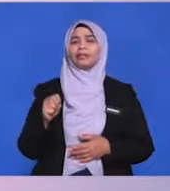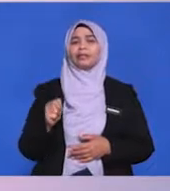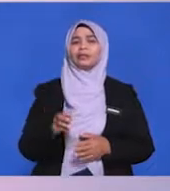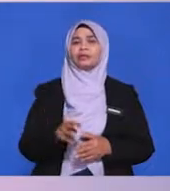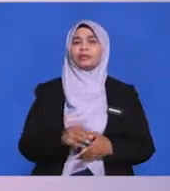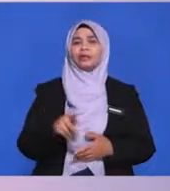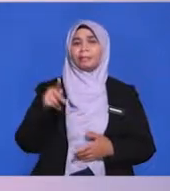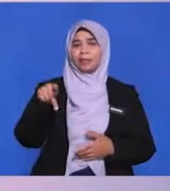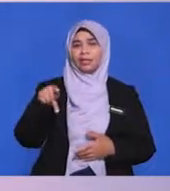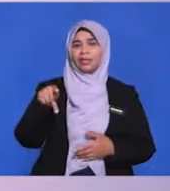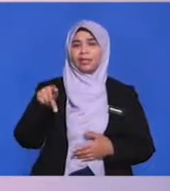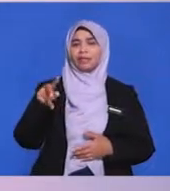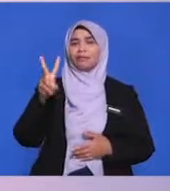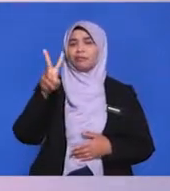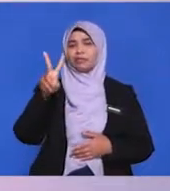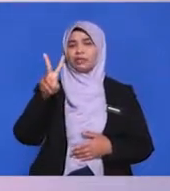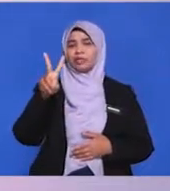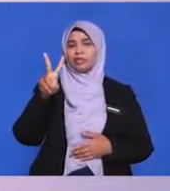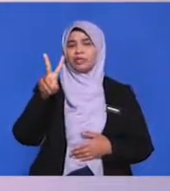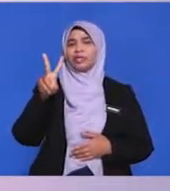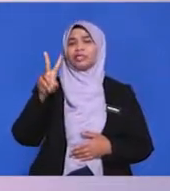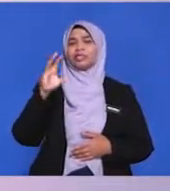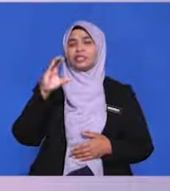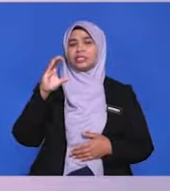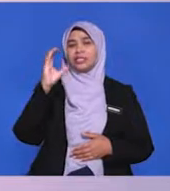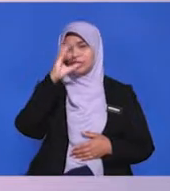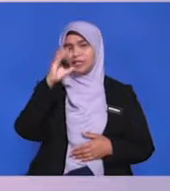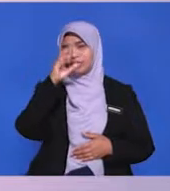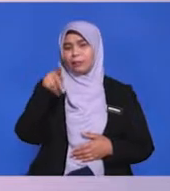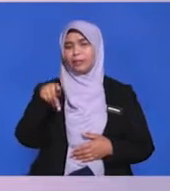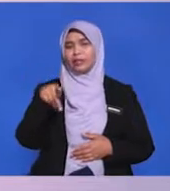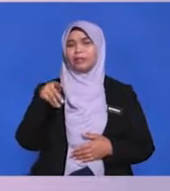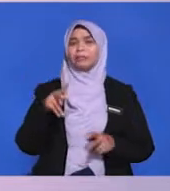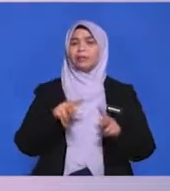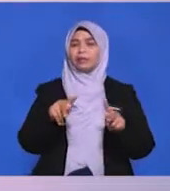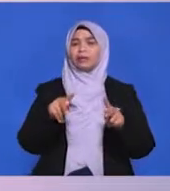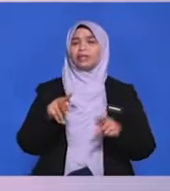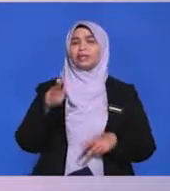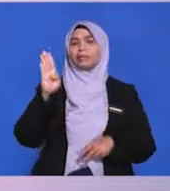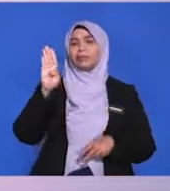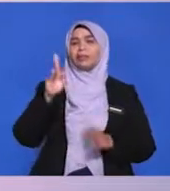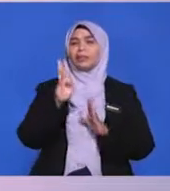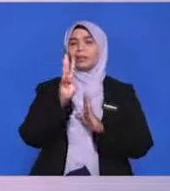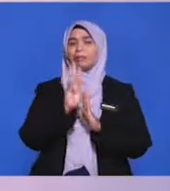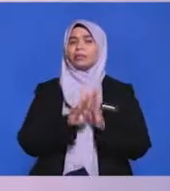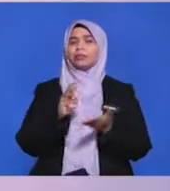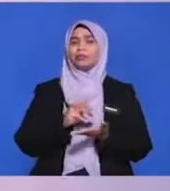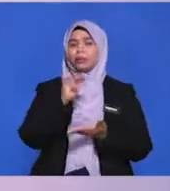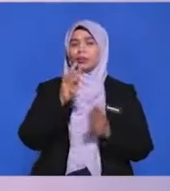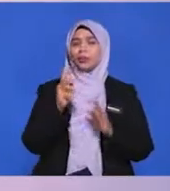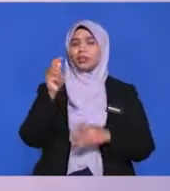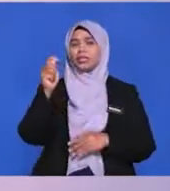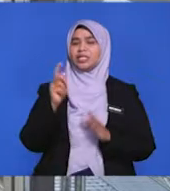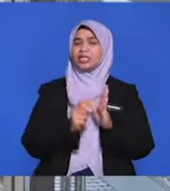tipu topak ditutup pun cari di papan di bermutu Titi